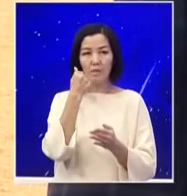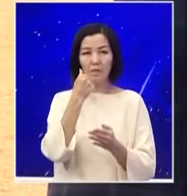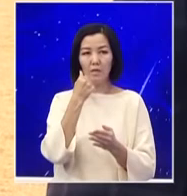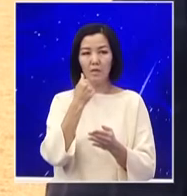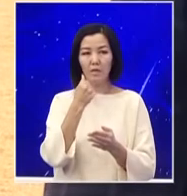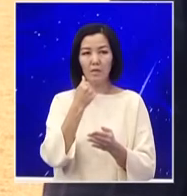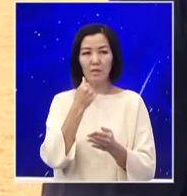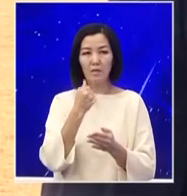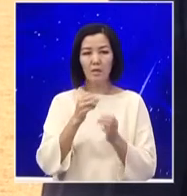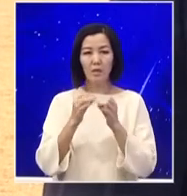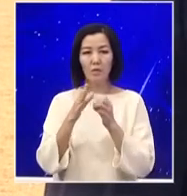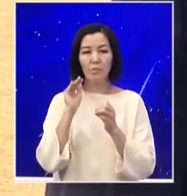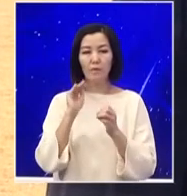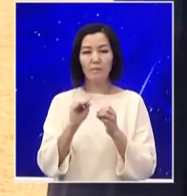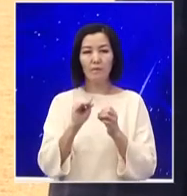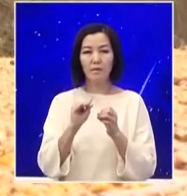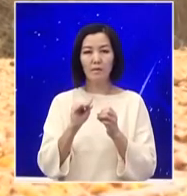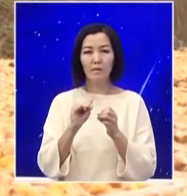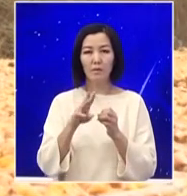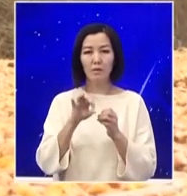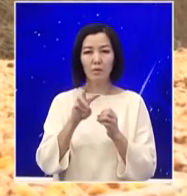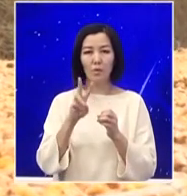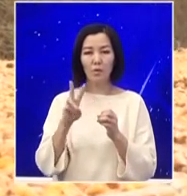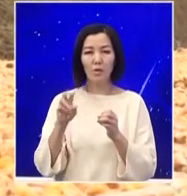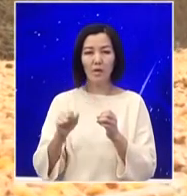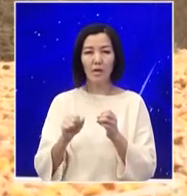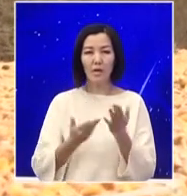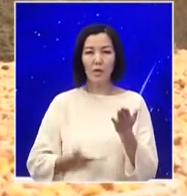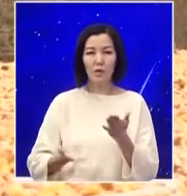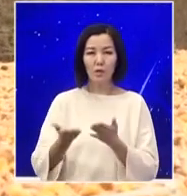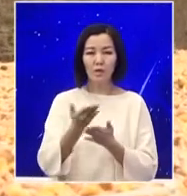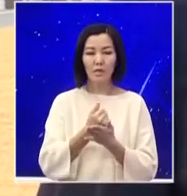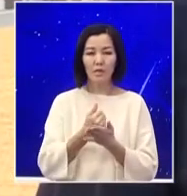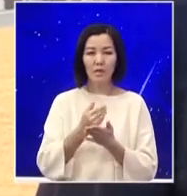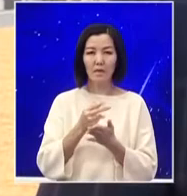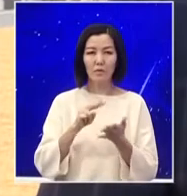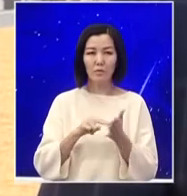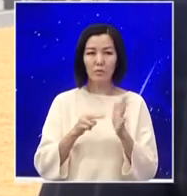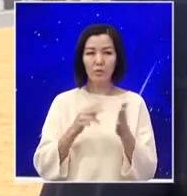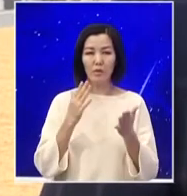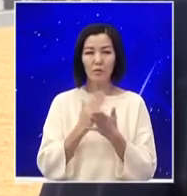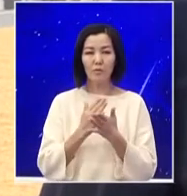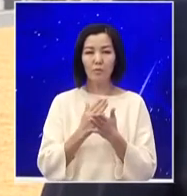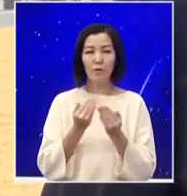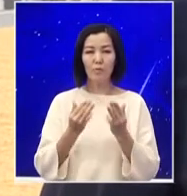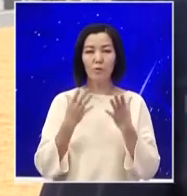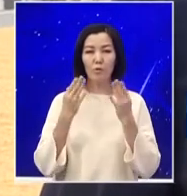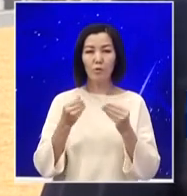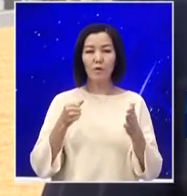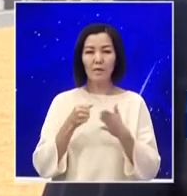сол 15 мың тоннаға жоқ алсақ бекен деп отырмыз. Осы күнге дейін өткізген